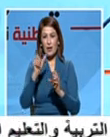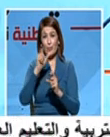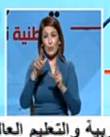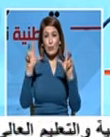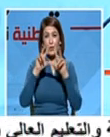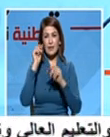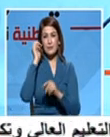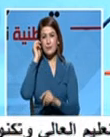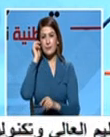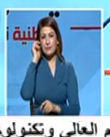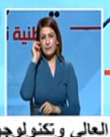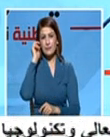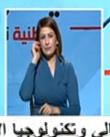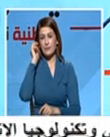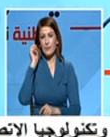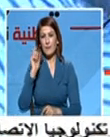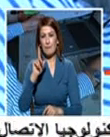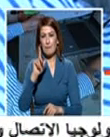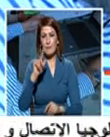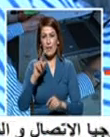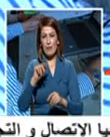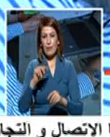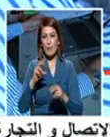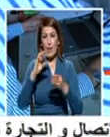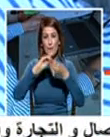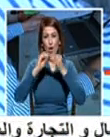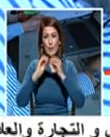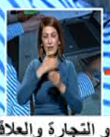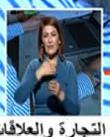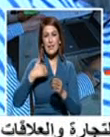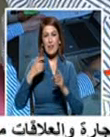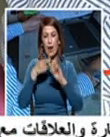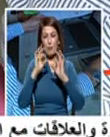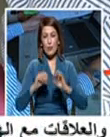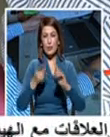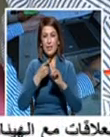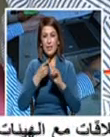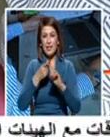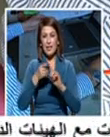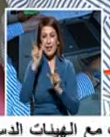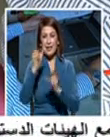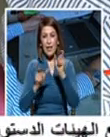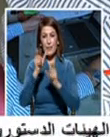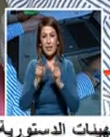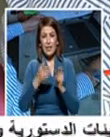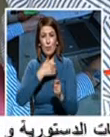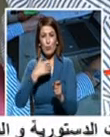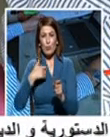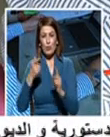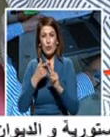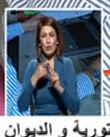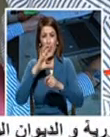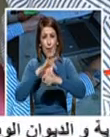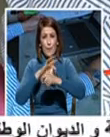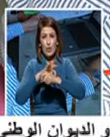كبير ينجم يصير له معناتها تعكر في الصحه النفسيه نتاعو. خلي الناس اللي ديجا مرضى واللي ديجا